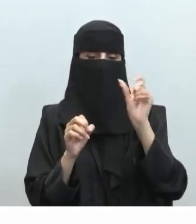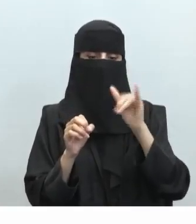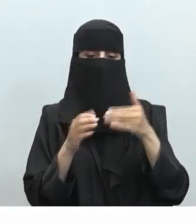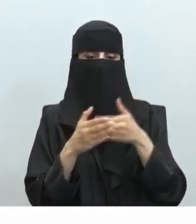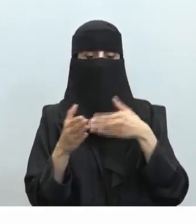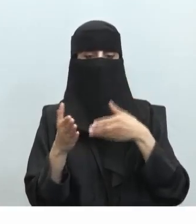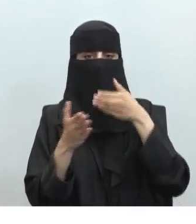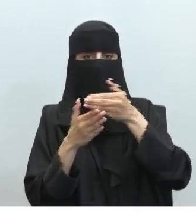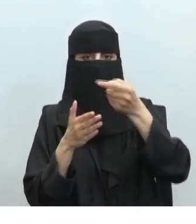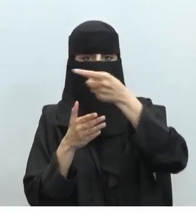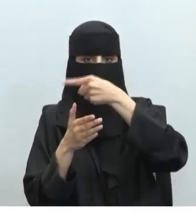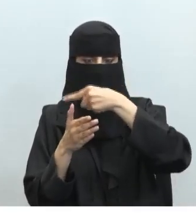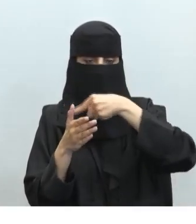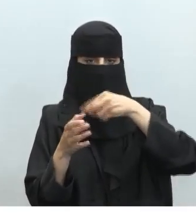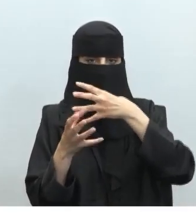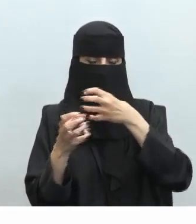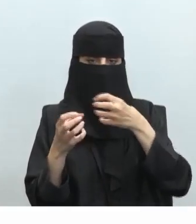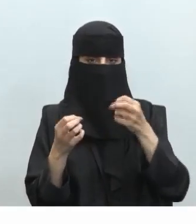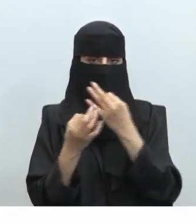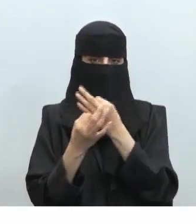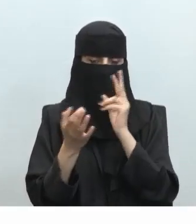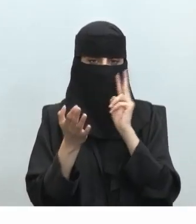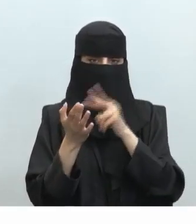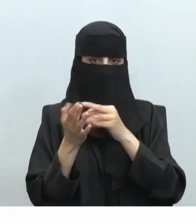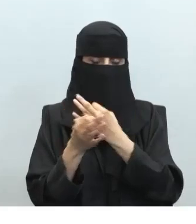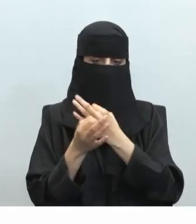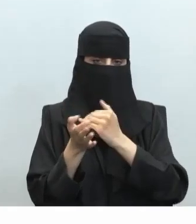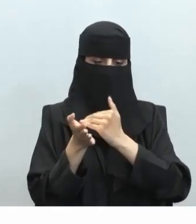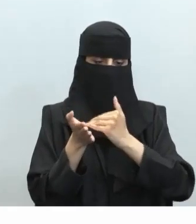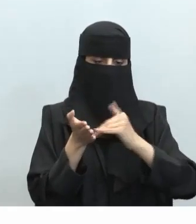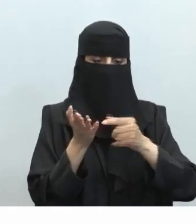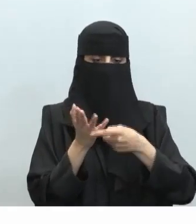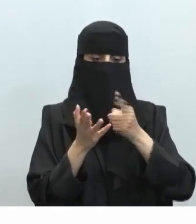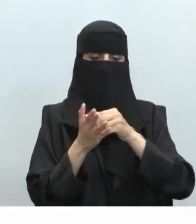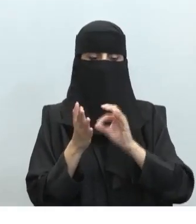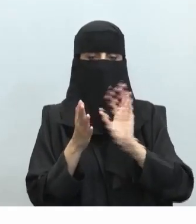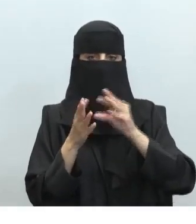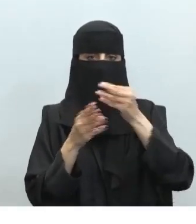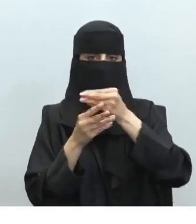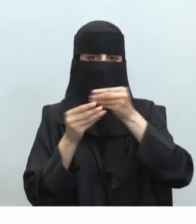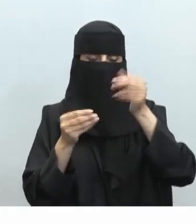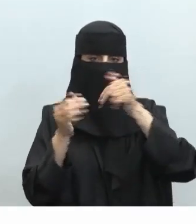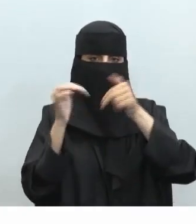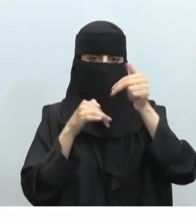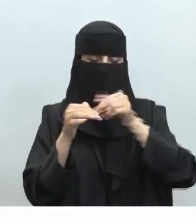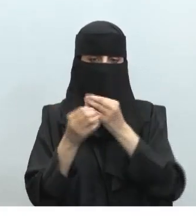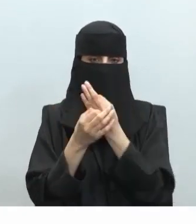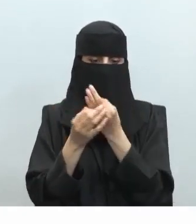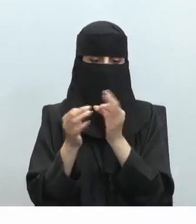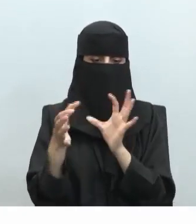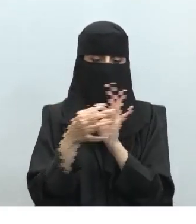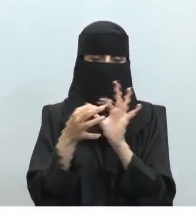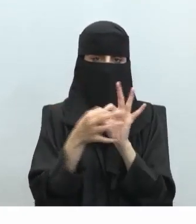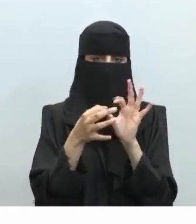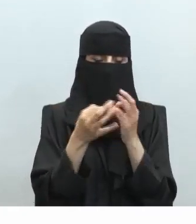ليتم تشفير وقراءه هذهه الكودونات ثم هنا نشاهد هنا حمض اميني وهنا حمض اميني وهنا حمض اميني تبدا نربط هذه